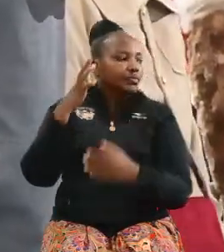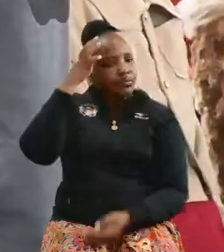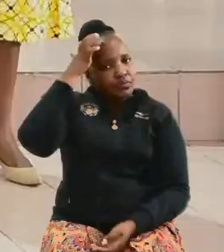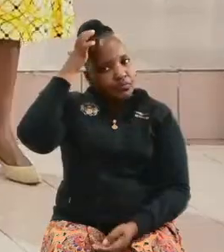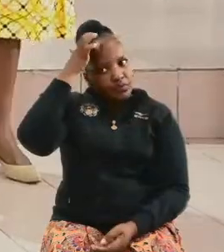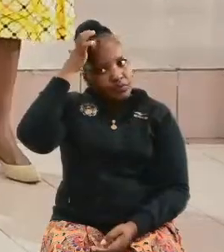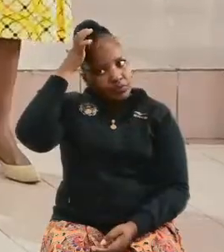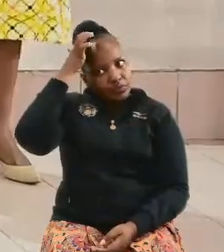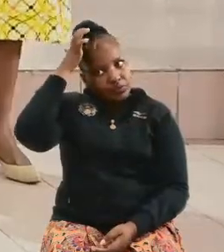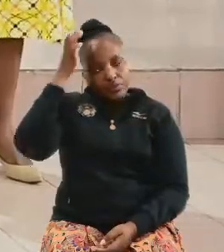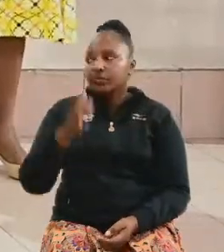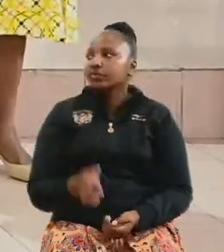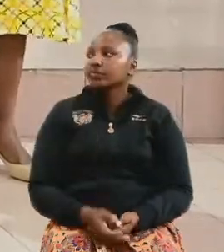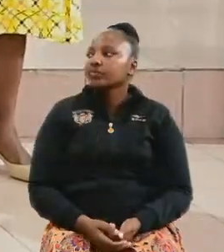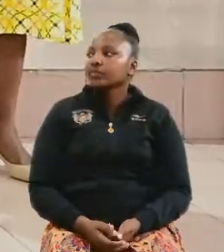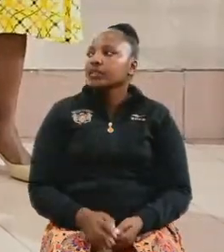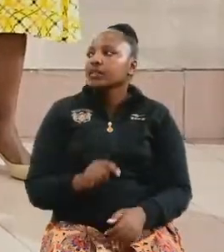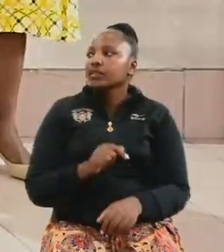Tunapoingia katika sifa,